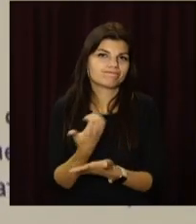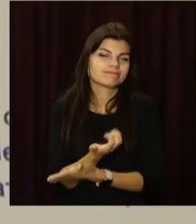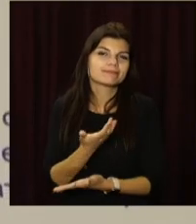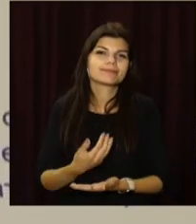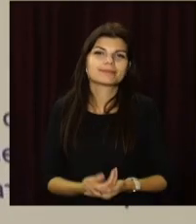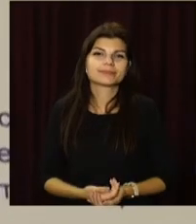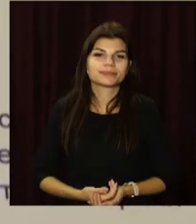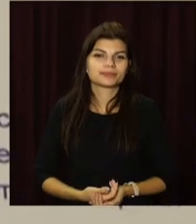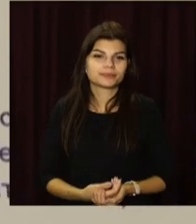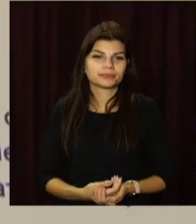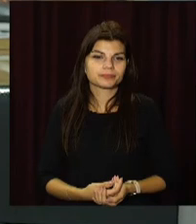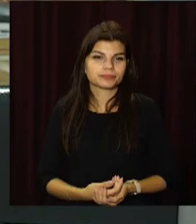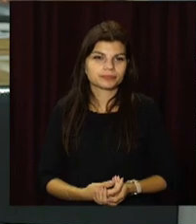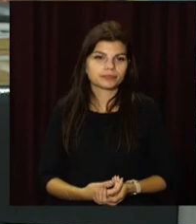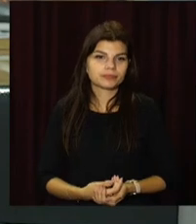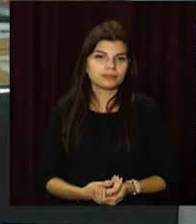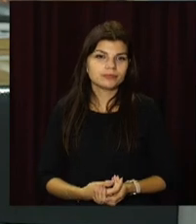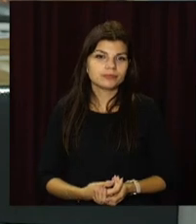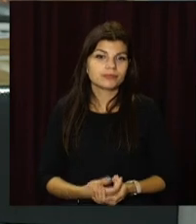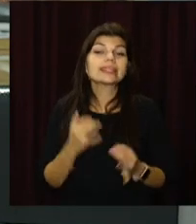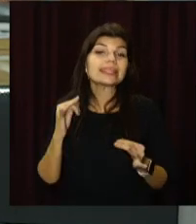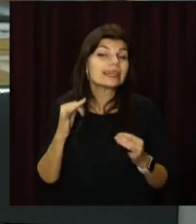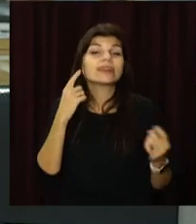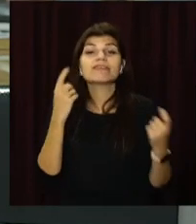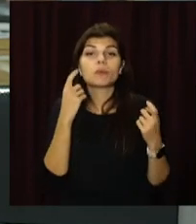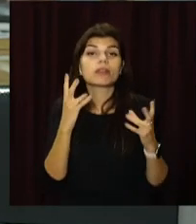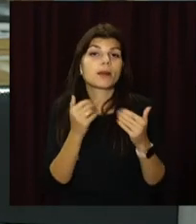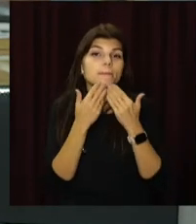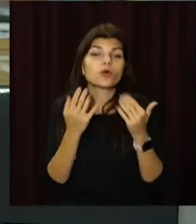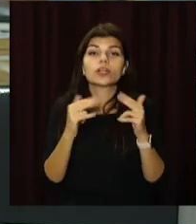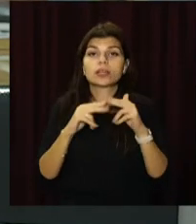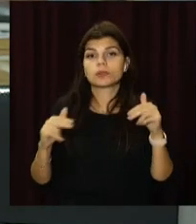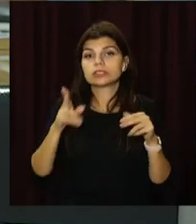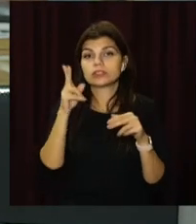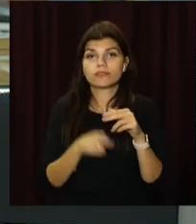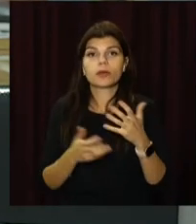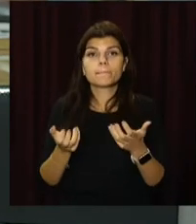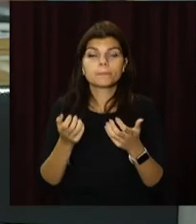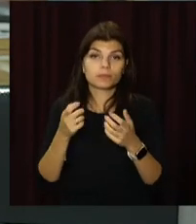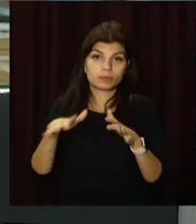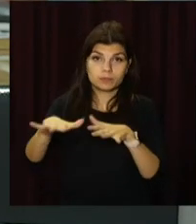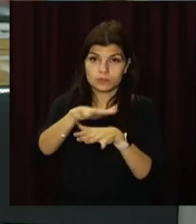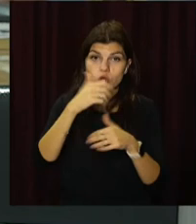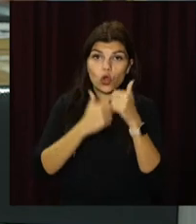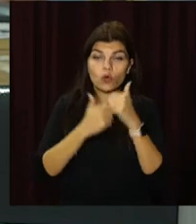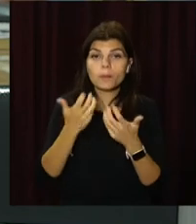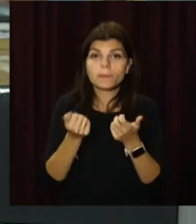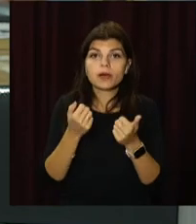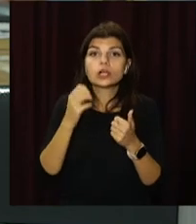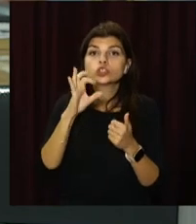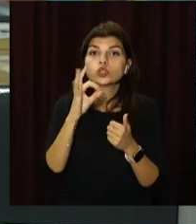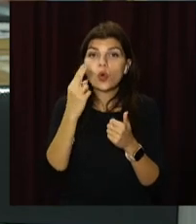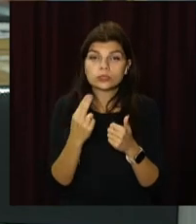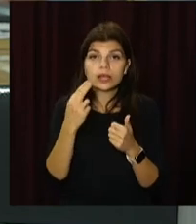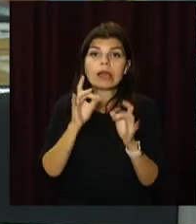Open News, телеканал «Відкритий». І інформація наостанок. У Дніпрі завершується прийом робіт на міський конкурс соціальної реклами